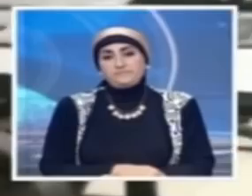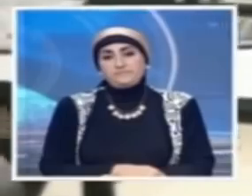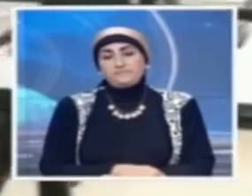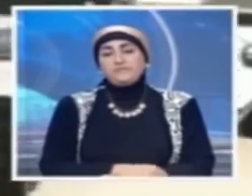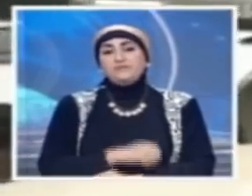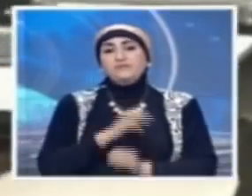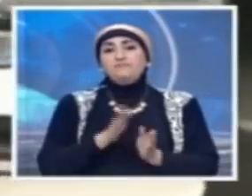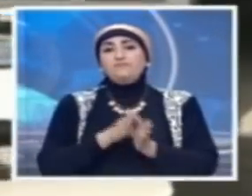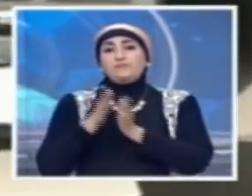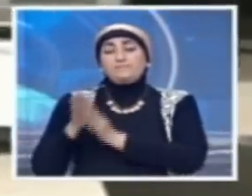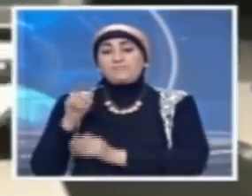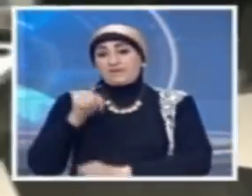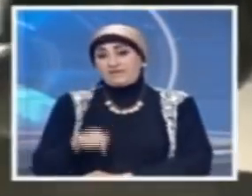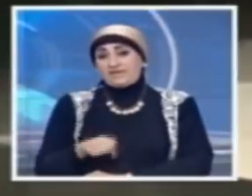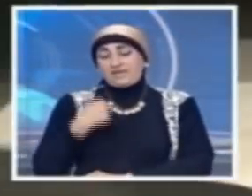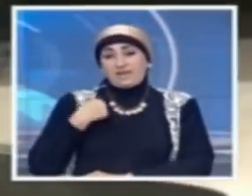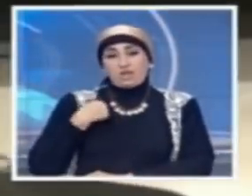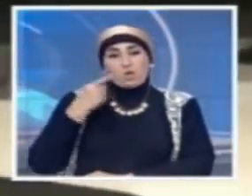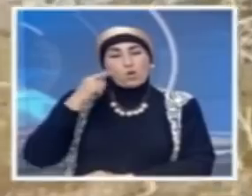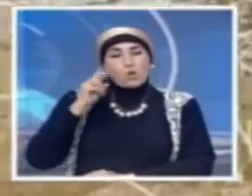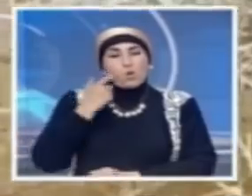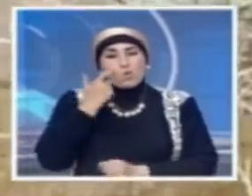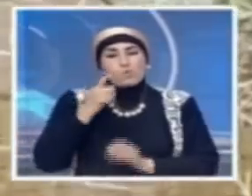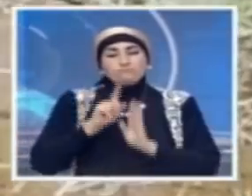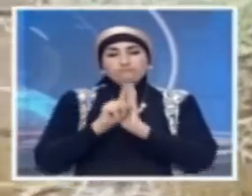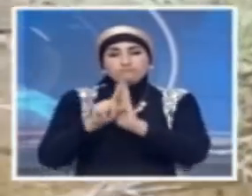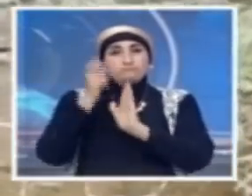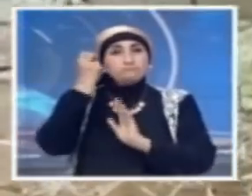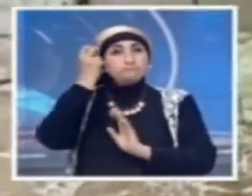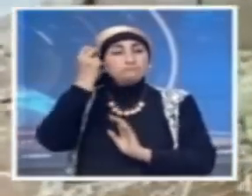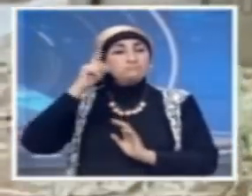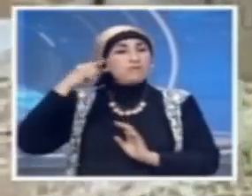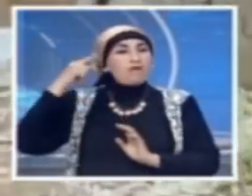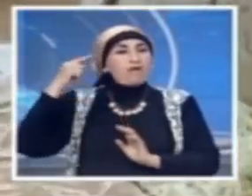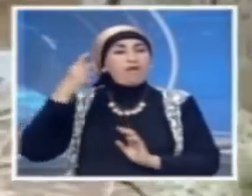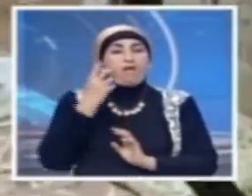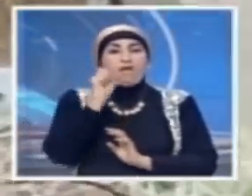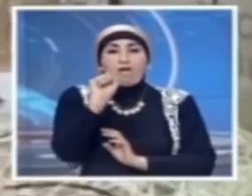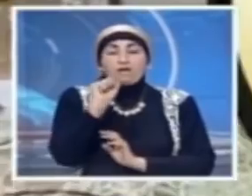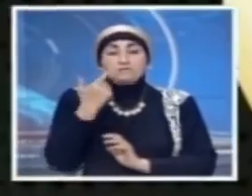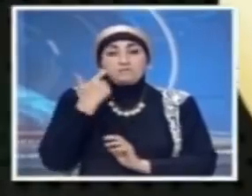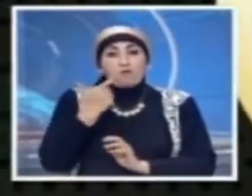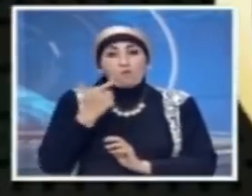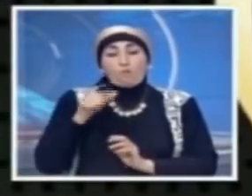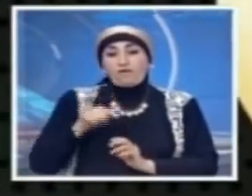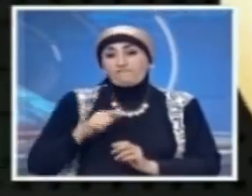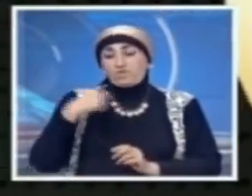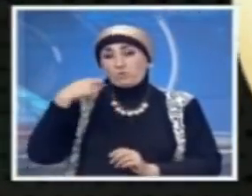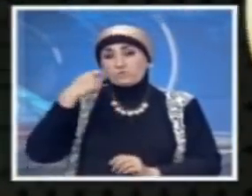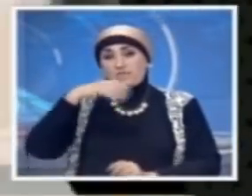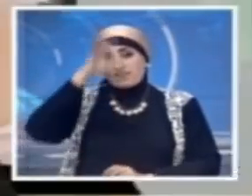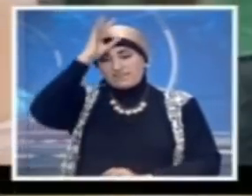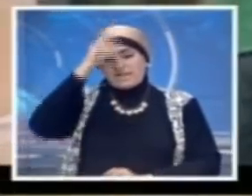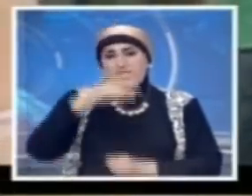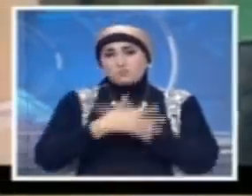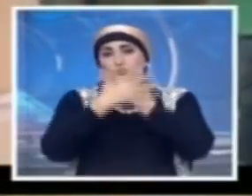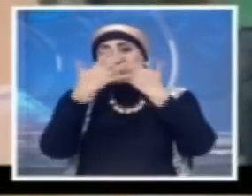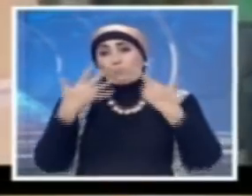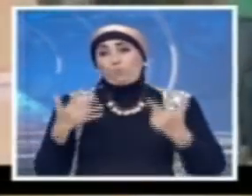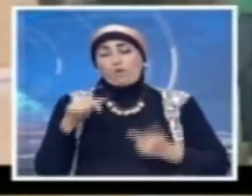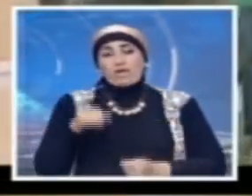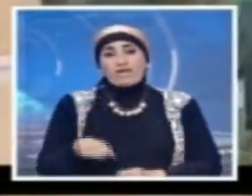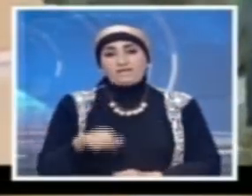وفي مجال قضايا المصنفات وحماية حقوق الملكية الفكرية، ضبطت وزارة الداخلية خلال أسبوع